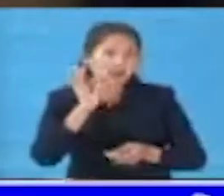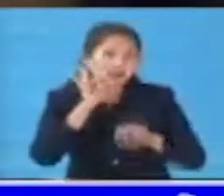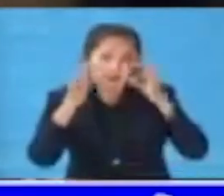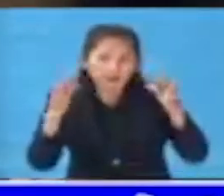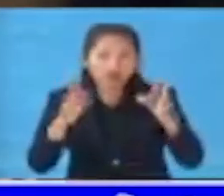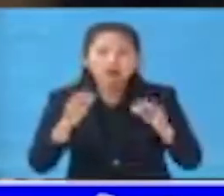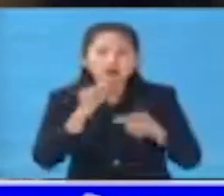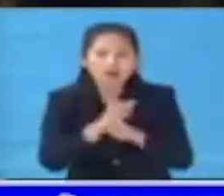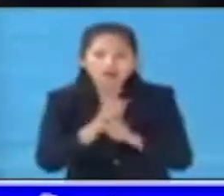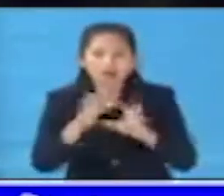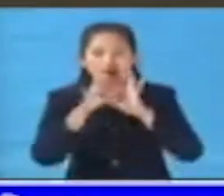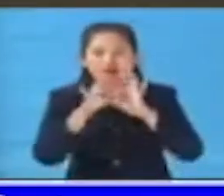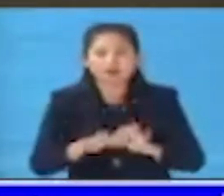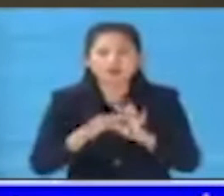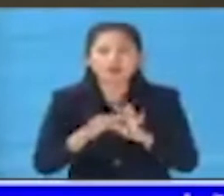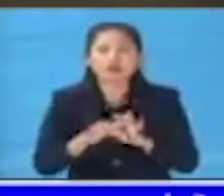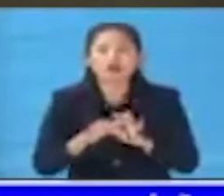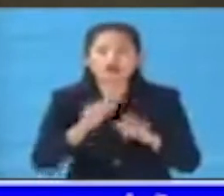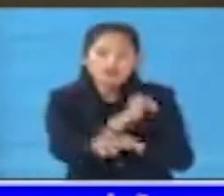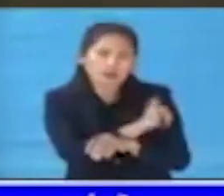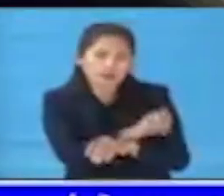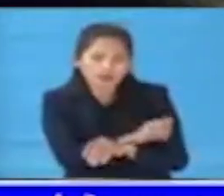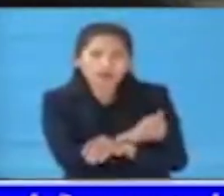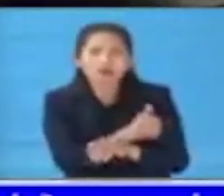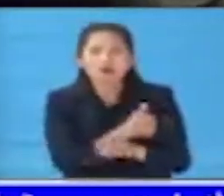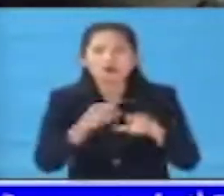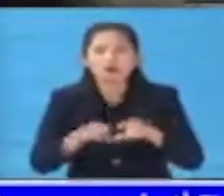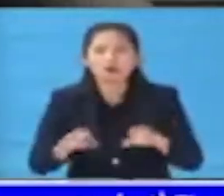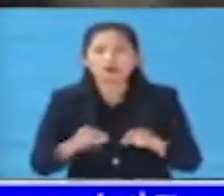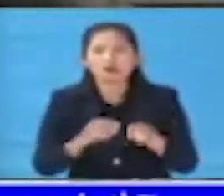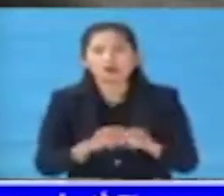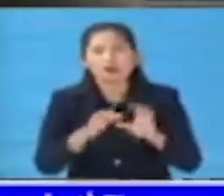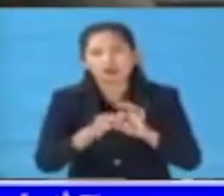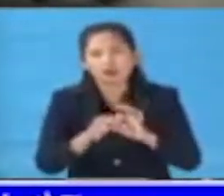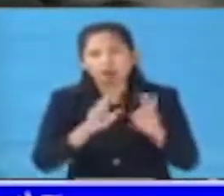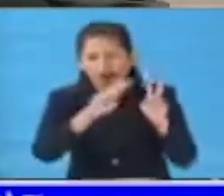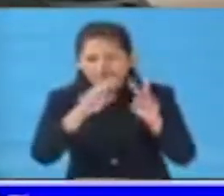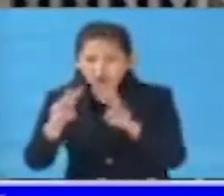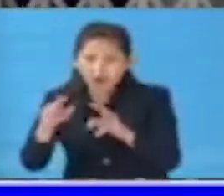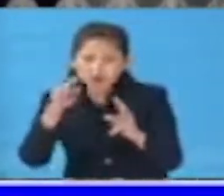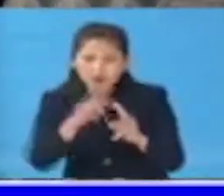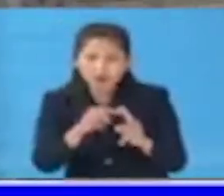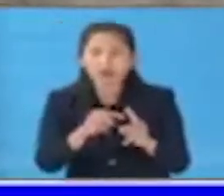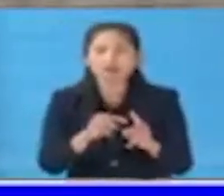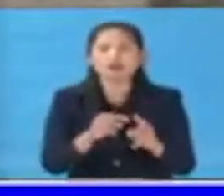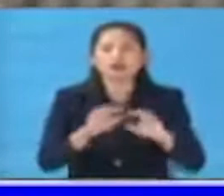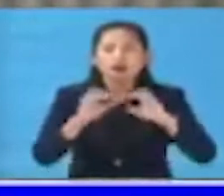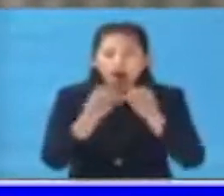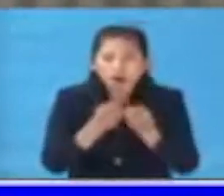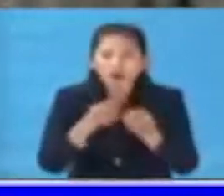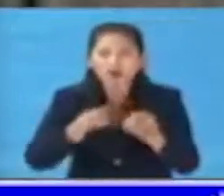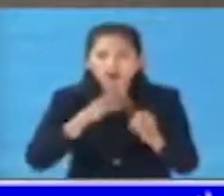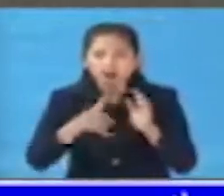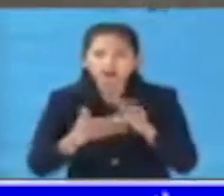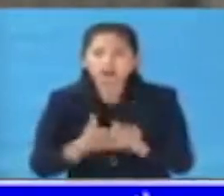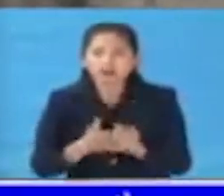បាននិយាយថាតាមរយៈការងារនៃកិច្ចសហប្រតិបត្តិការអប់រំជាមួយអាជ្ញាធរសហគមន៍មូលដ្ឋាននិងភាគីពាក់ព័ន្ធផ្នែកទេសចរគោលដៅរបស់អង្គការ4 Paws គឺចង់ឲ្យ